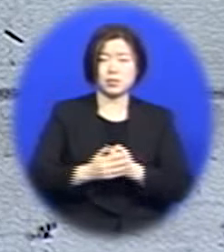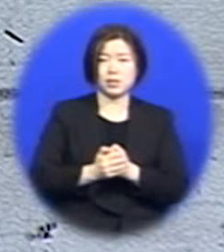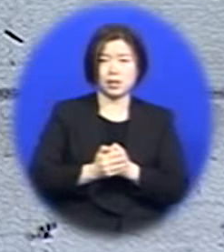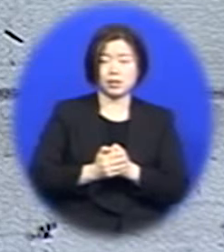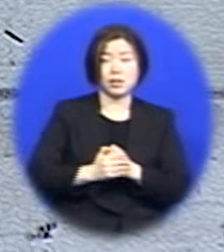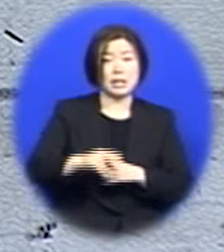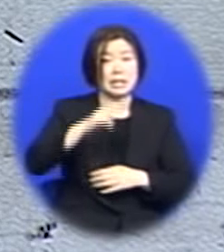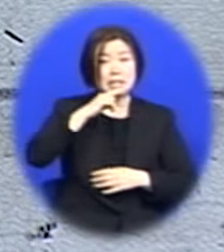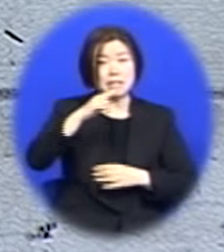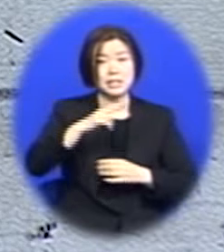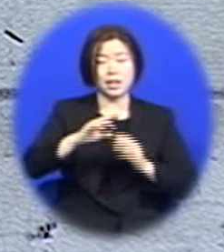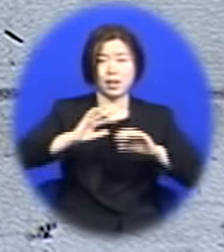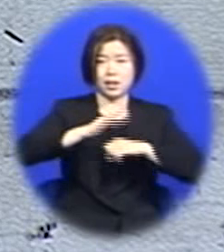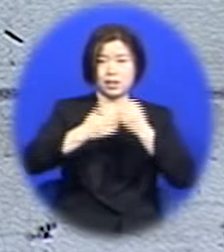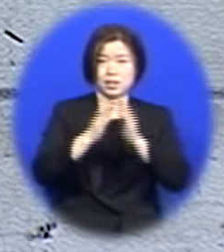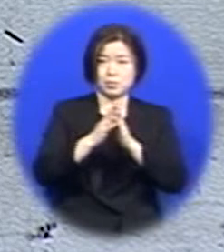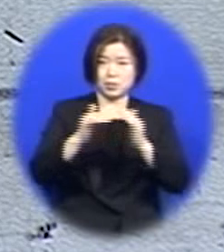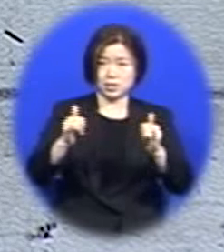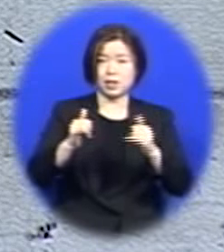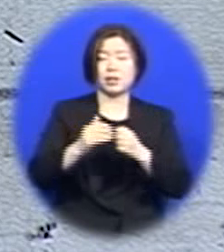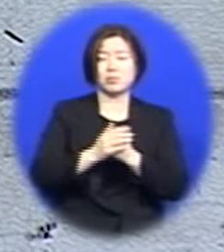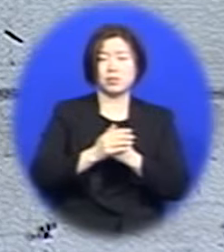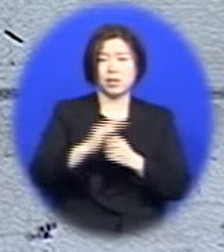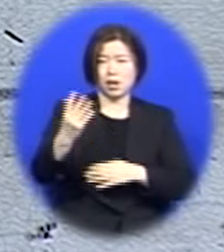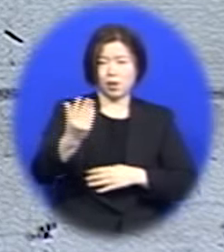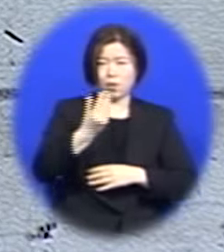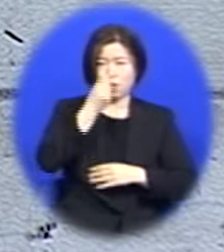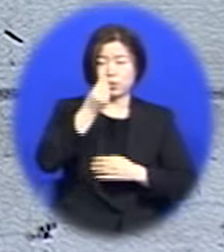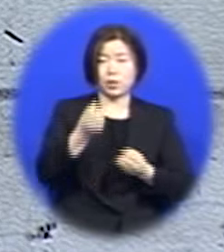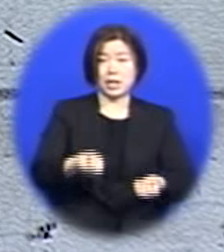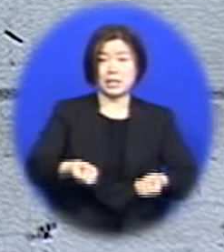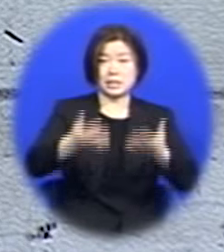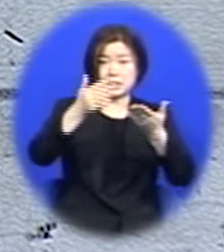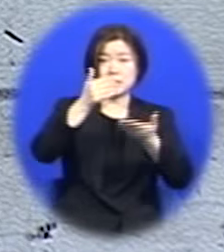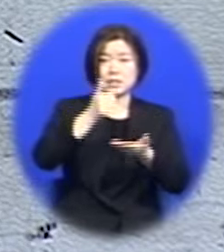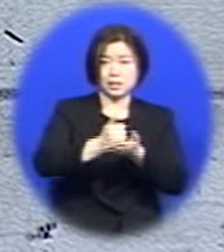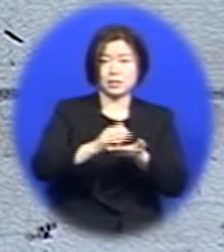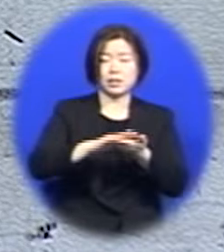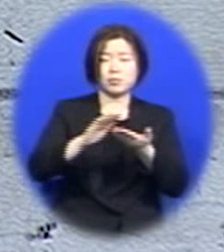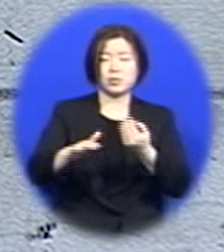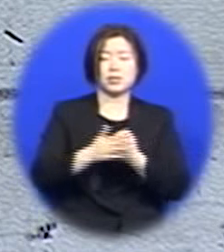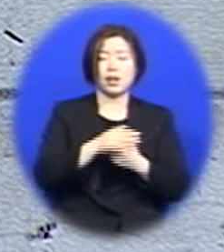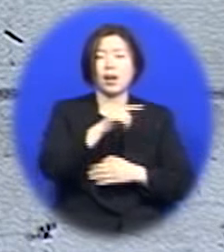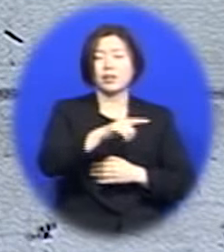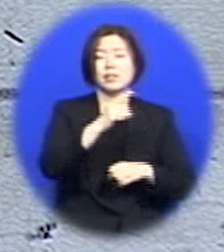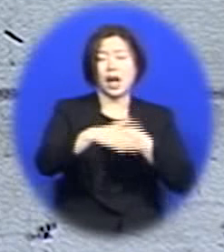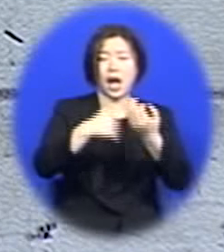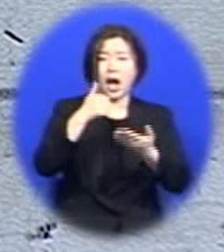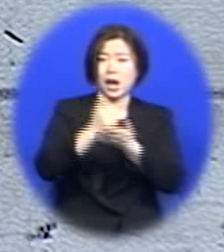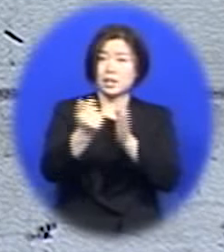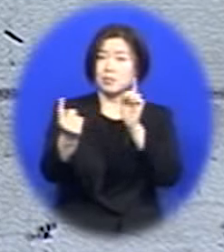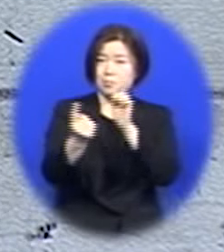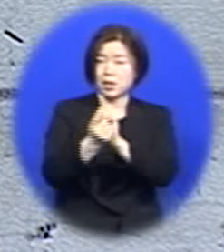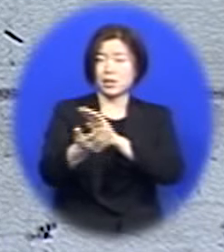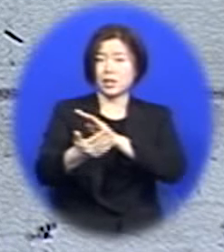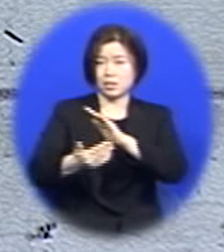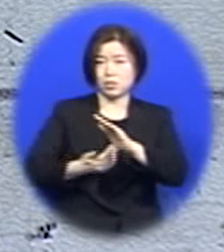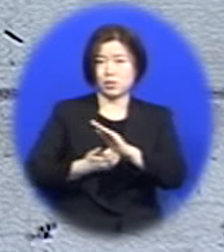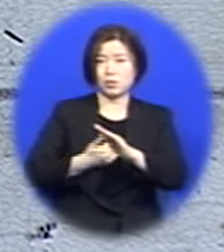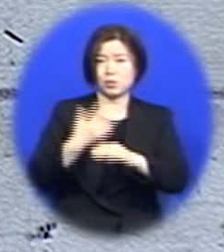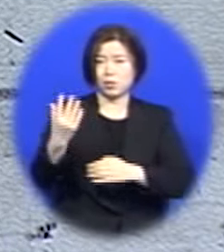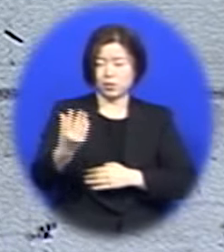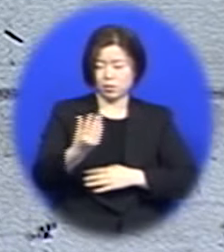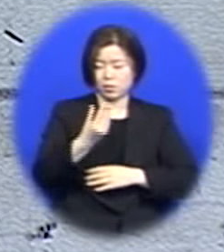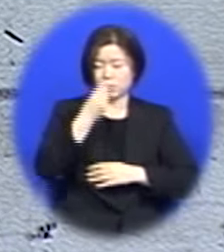이사야 선지자는 거룩한 제사장입니다. 그는 하나님을 만나기 전에도 이미 참 경건한